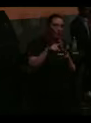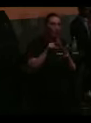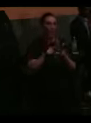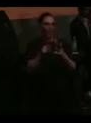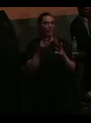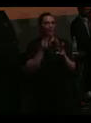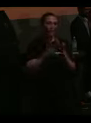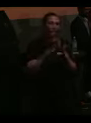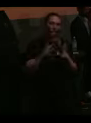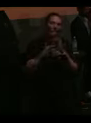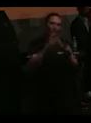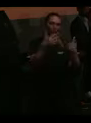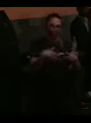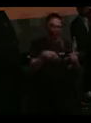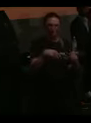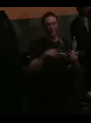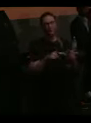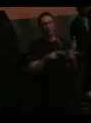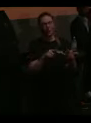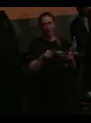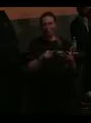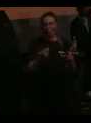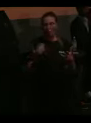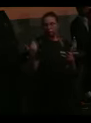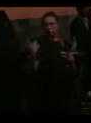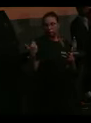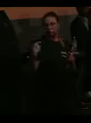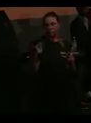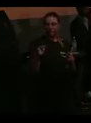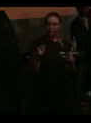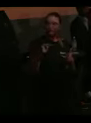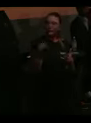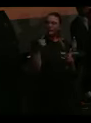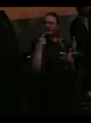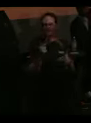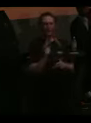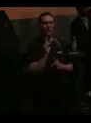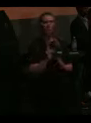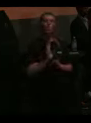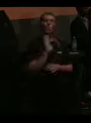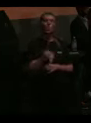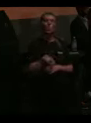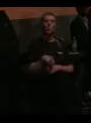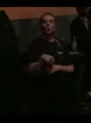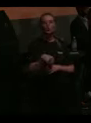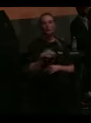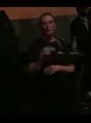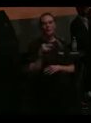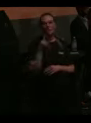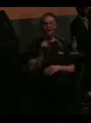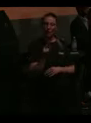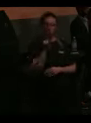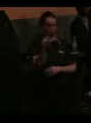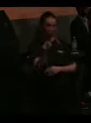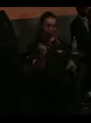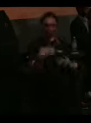fiskeriene. Lenge så ble vi møtt med at Utsira Nord, det var noe som ikke angikk oss, at vi ville ikke bli